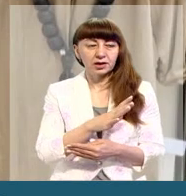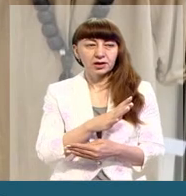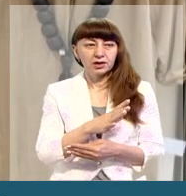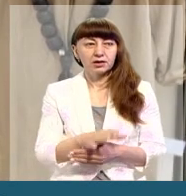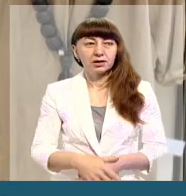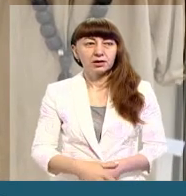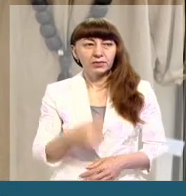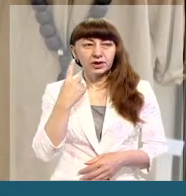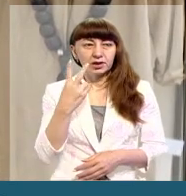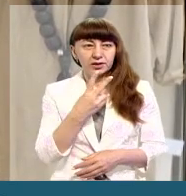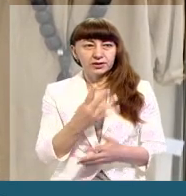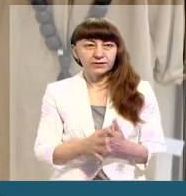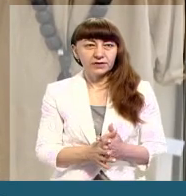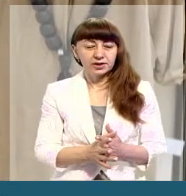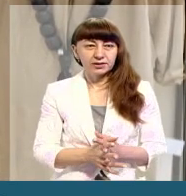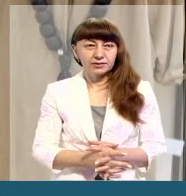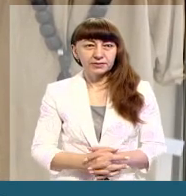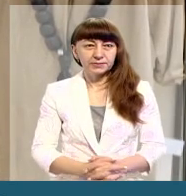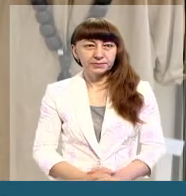9-ға тарта тарихи